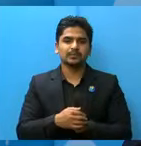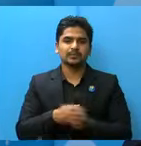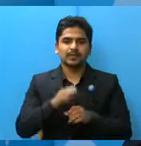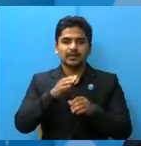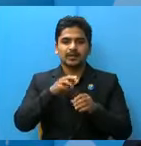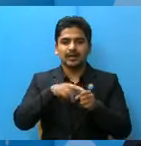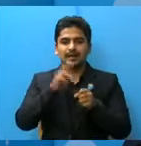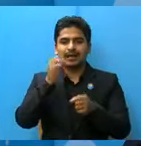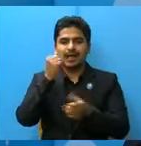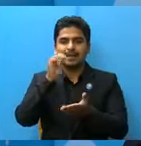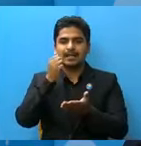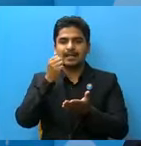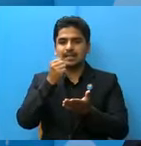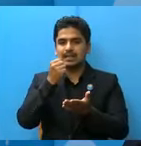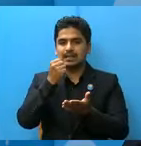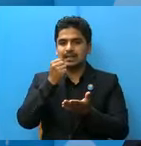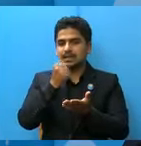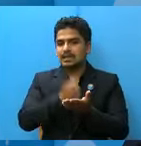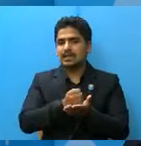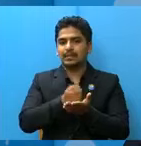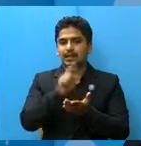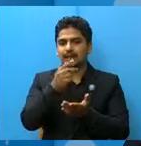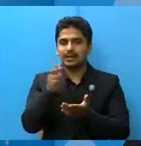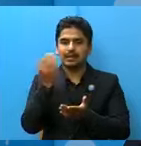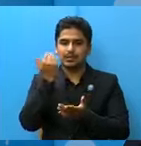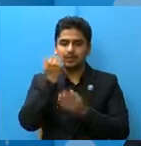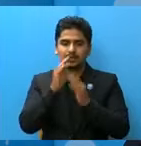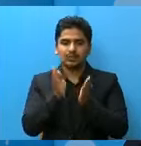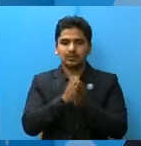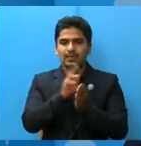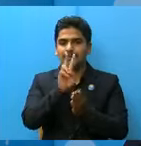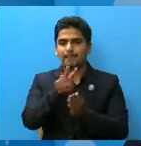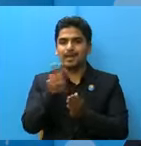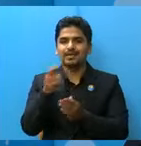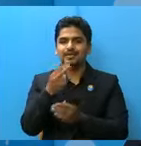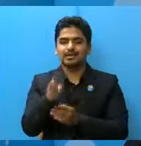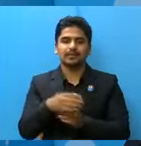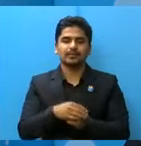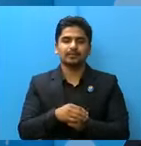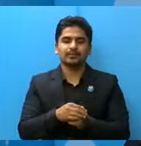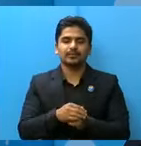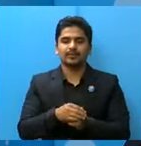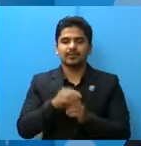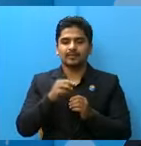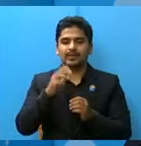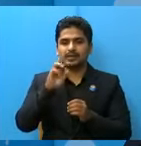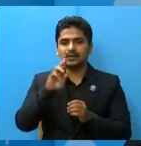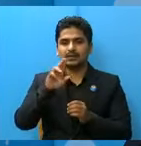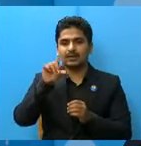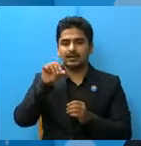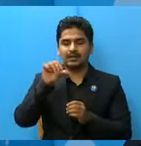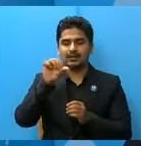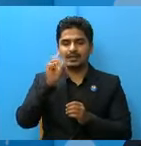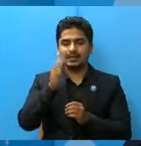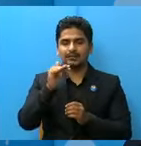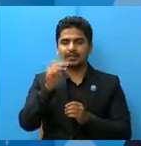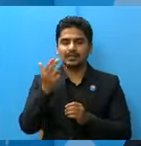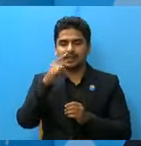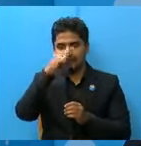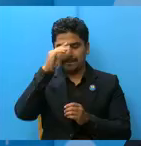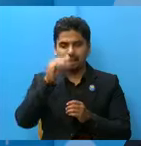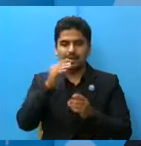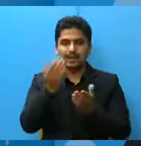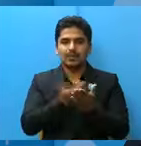रामेचाप का 1 जना पुरुष, गरी जम्मा 22 जना राप्ति बिज्यान प्रतिस्टान